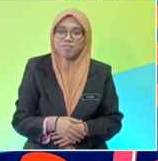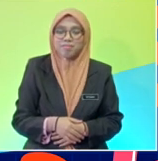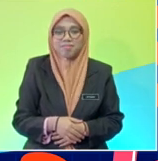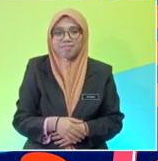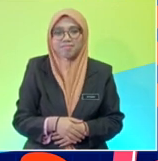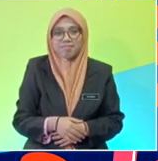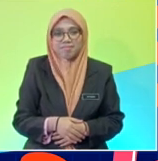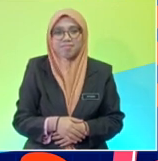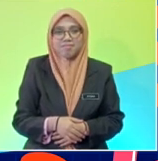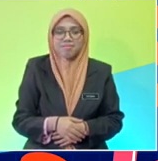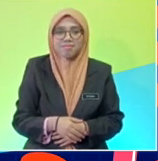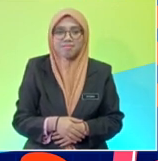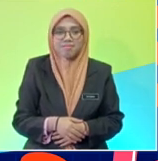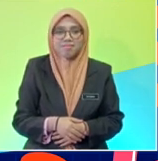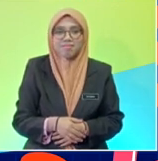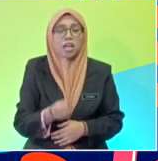Berapa bulan cikgu dalam setahun?